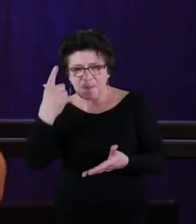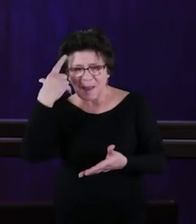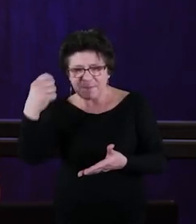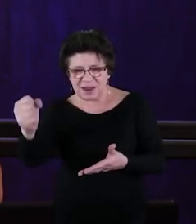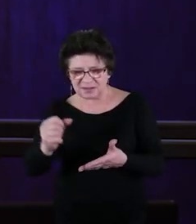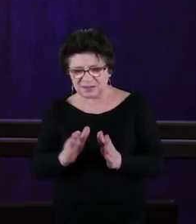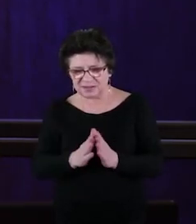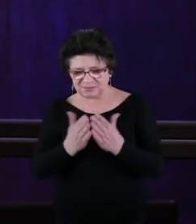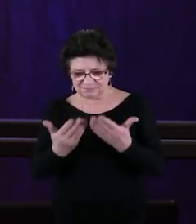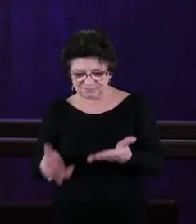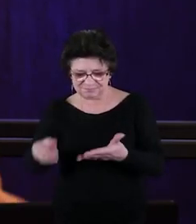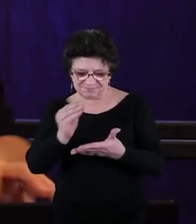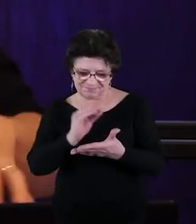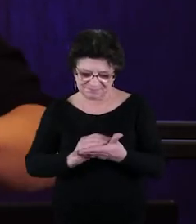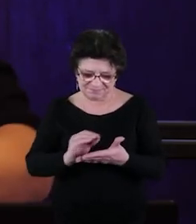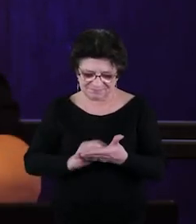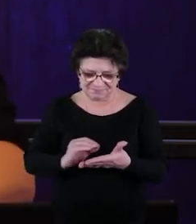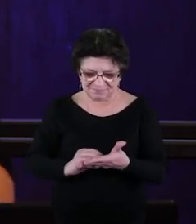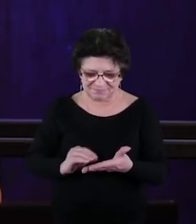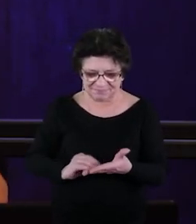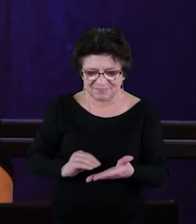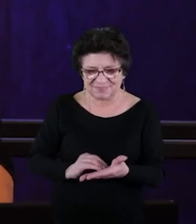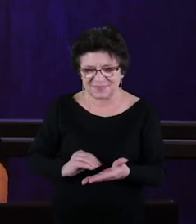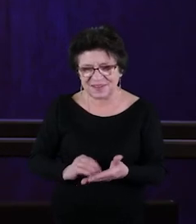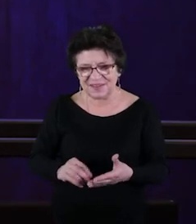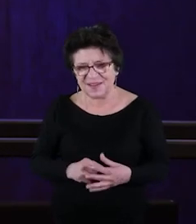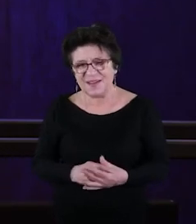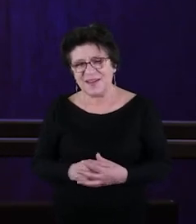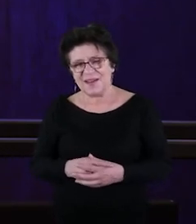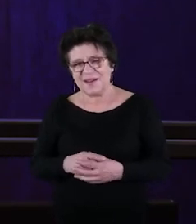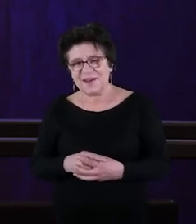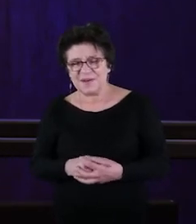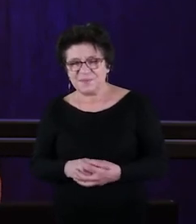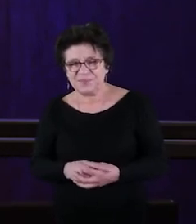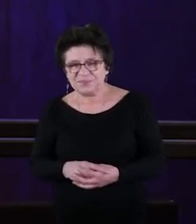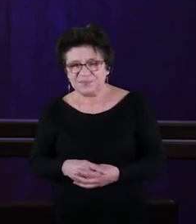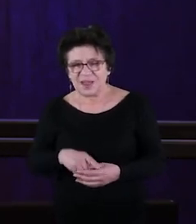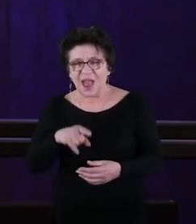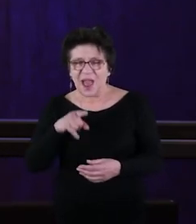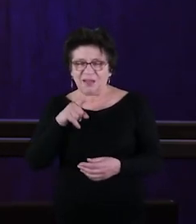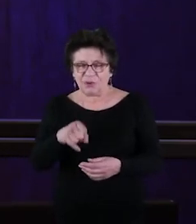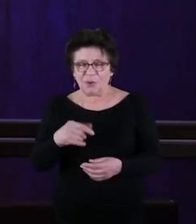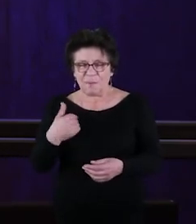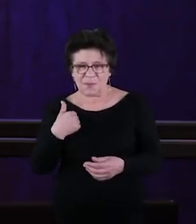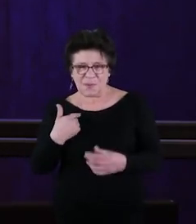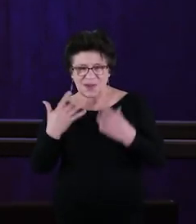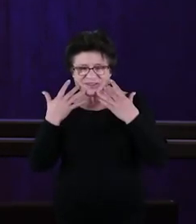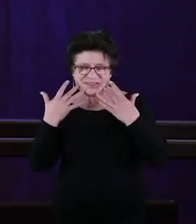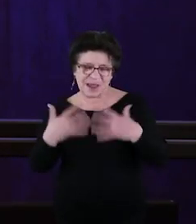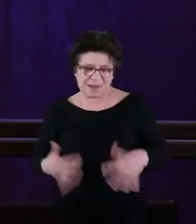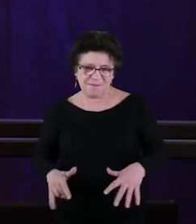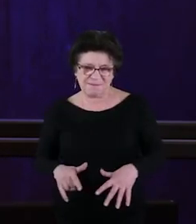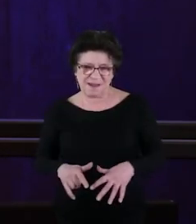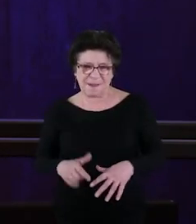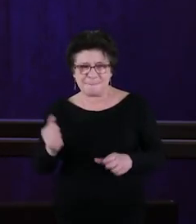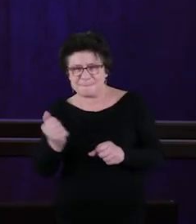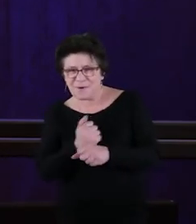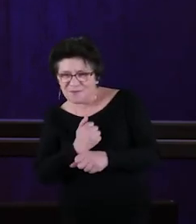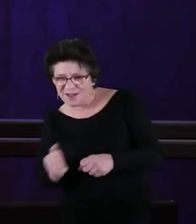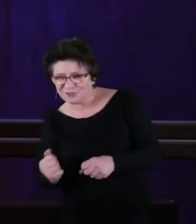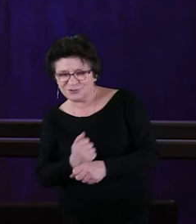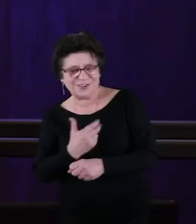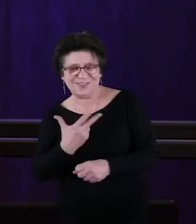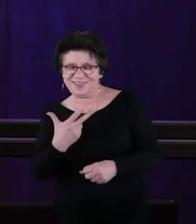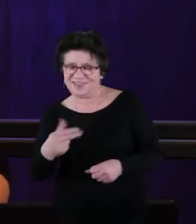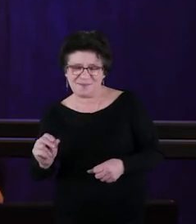bawiono się tym rytuałem traktowano go również poważnie jak i niepoważnie ponieważ ta Anetka tak się chciała